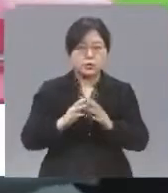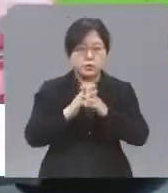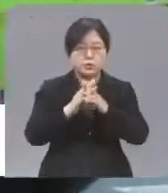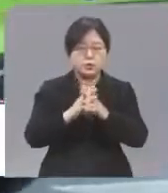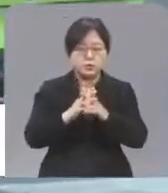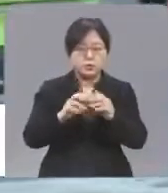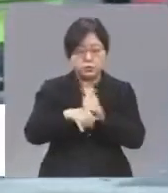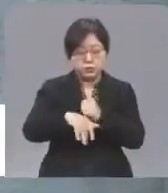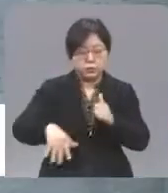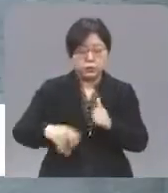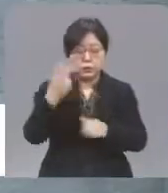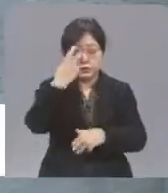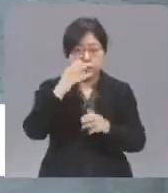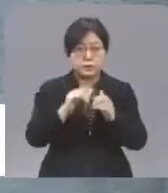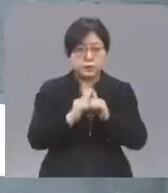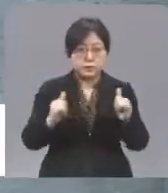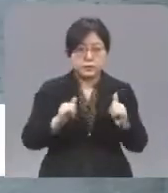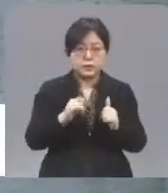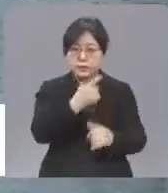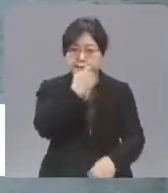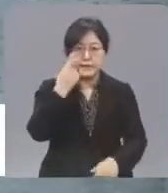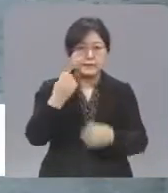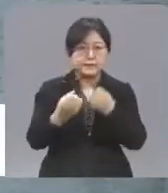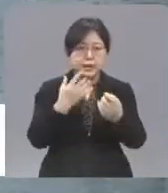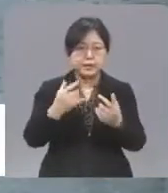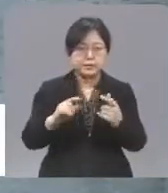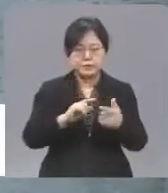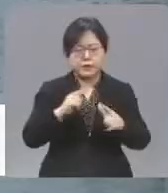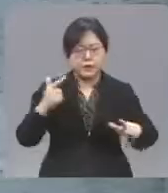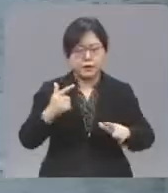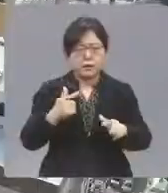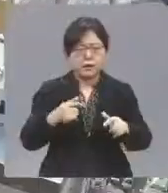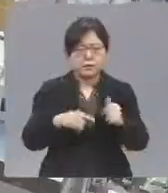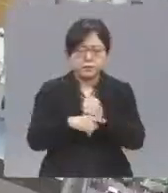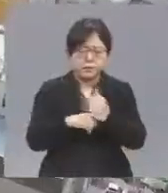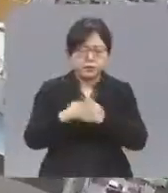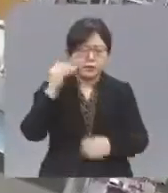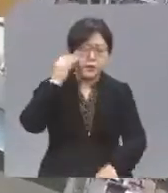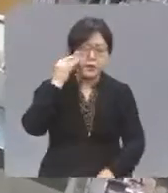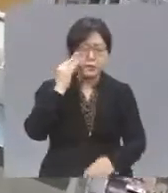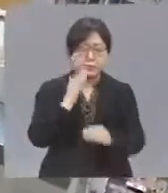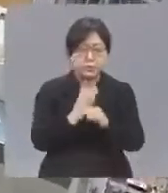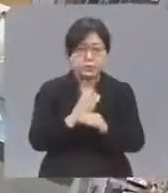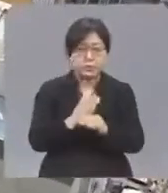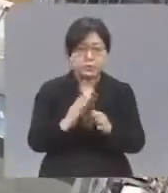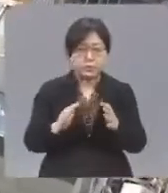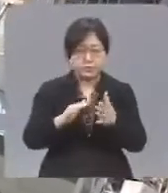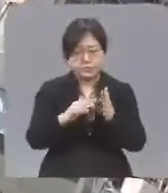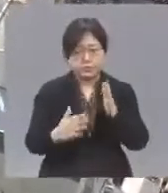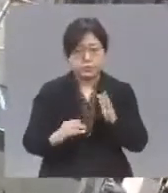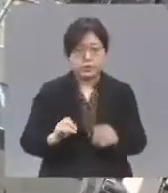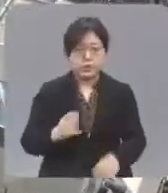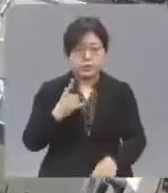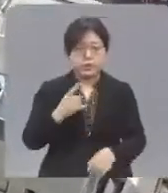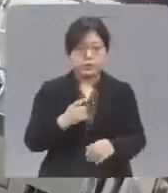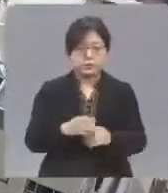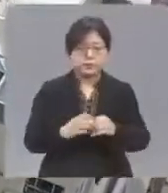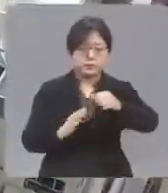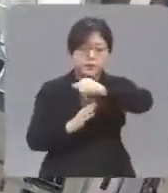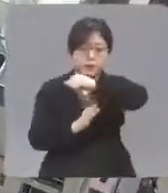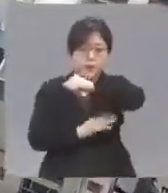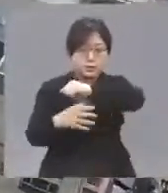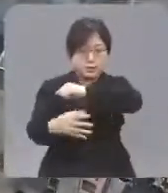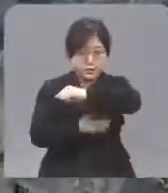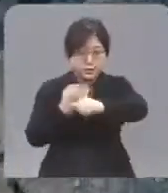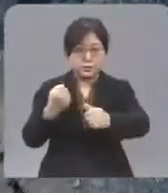협력업체, 감리들 간의 엇갈리는 진술도 수사의 장애물입니다. 붕괴 원인으로 꼽히는 하부층 지지대